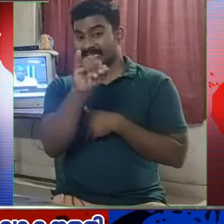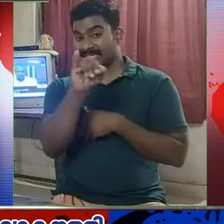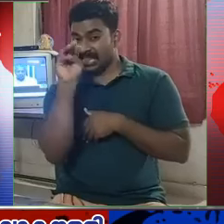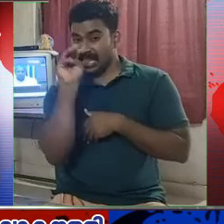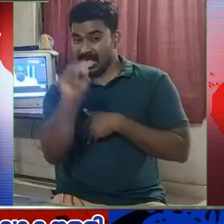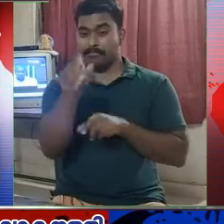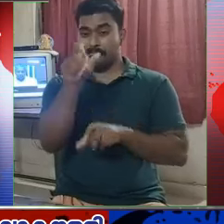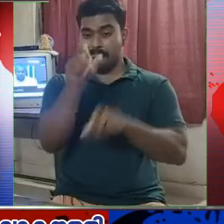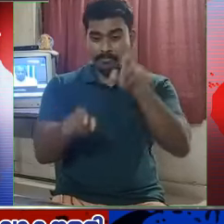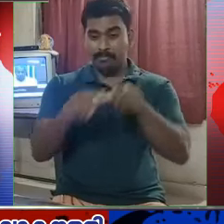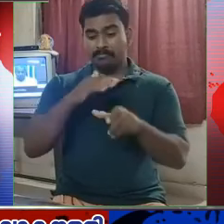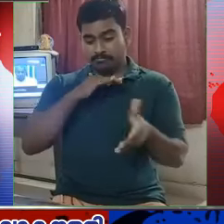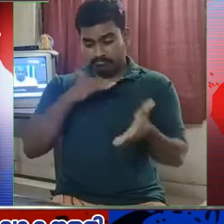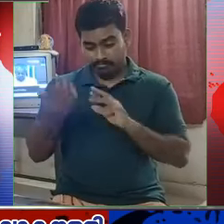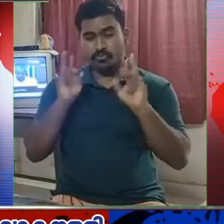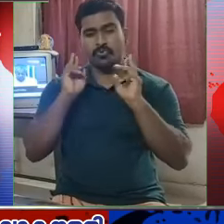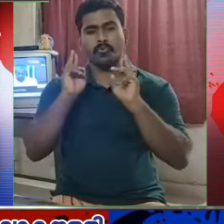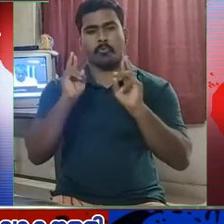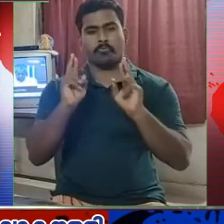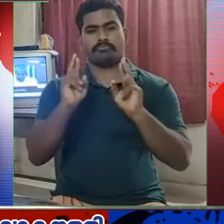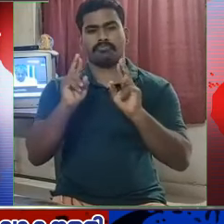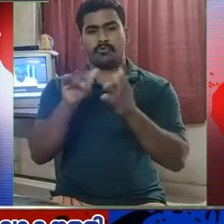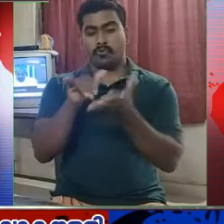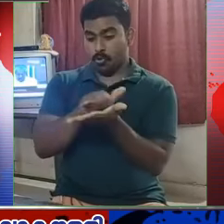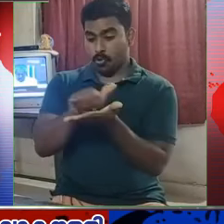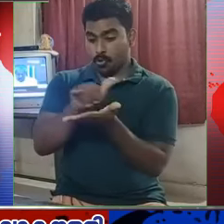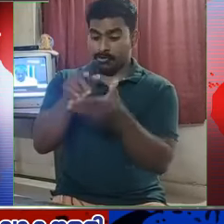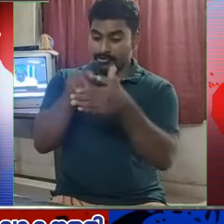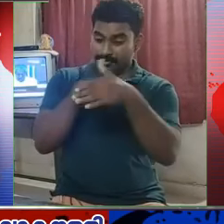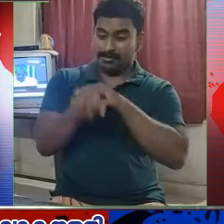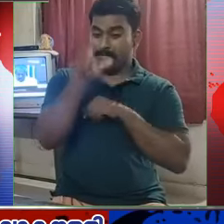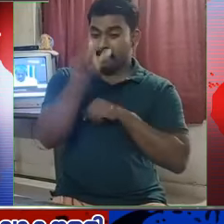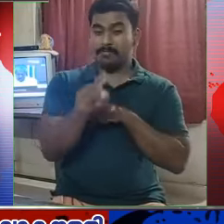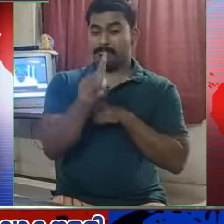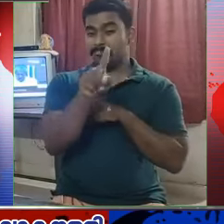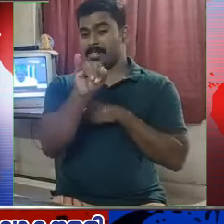കഴിഞ്ഞ ദിവസം ന്യൂയോർക്ക് ഗവർണർ പറഞ്ഞത്